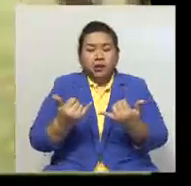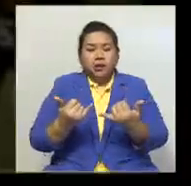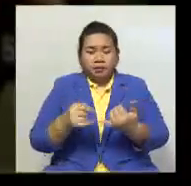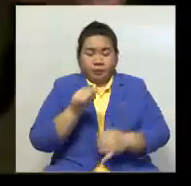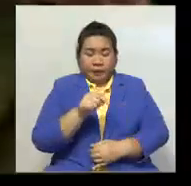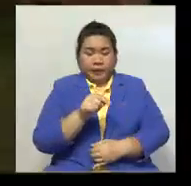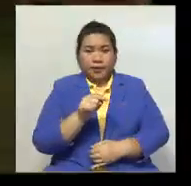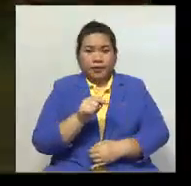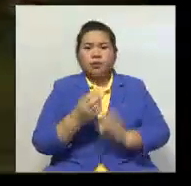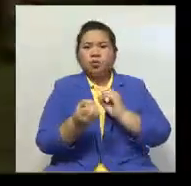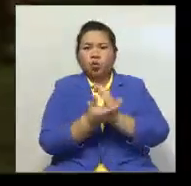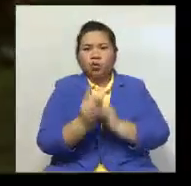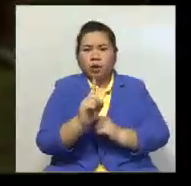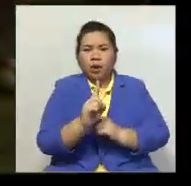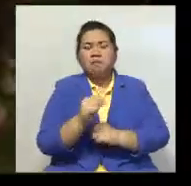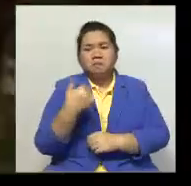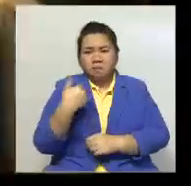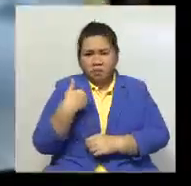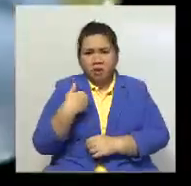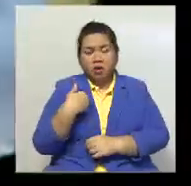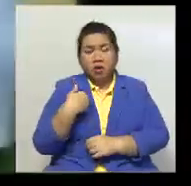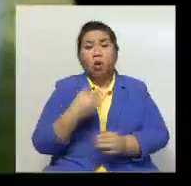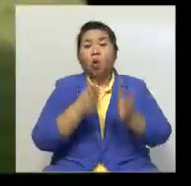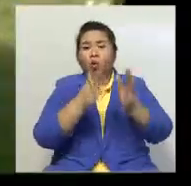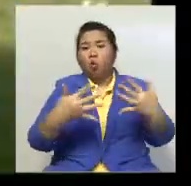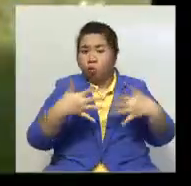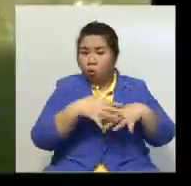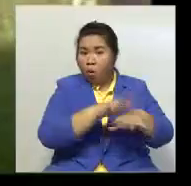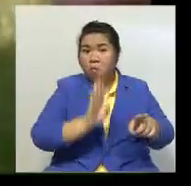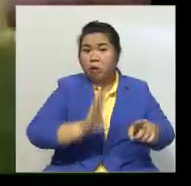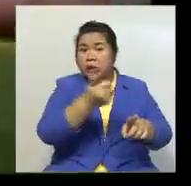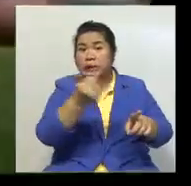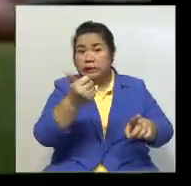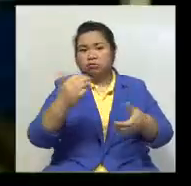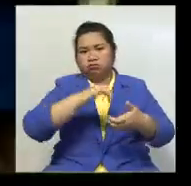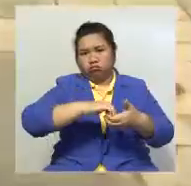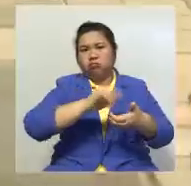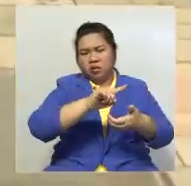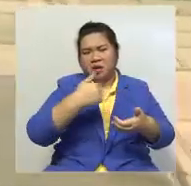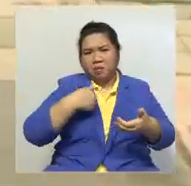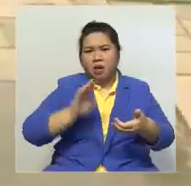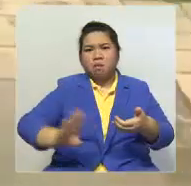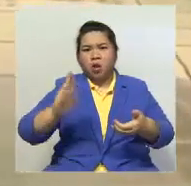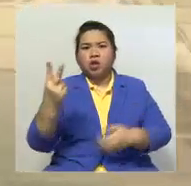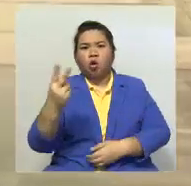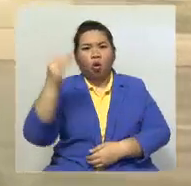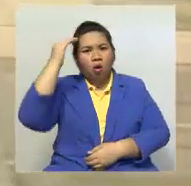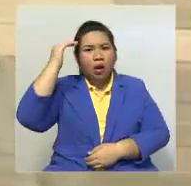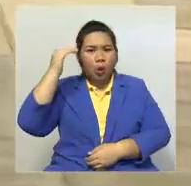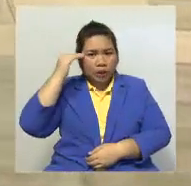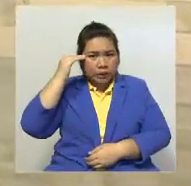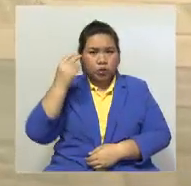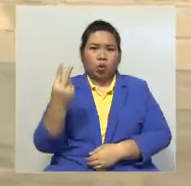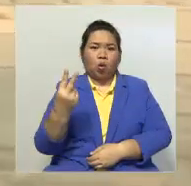ที่ได้รับผลกระทบนอกจากที่จะเป็นผู้ที่ไปร่วมลงทุนแล้วนะคะเบื้องต้น2บริษัทเป็นของเกาหลีใ